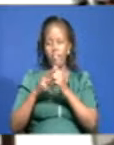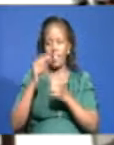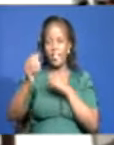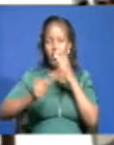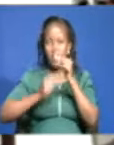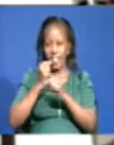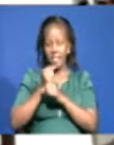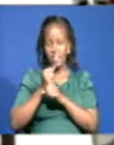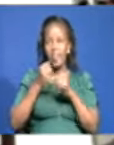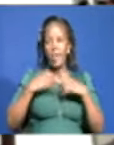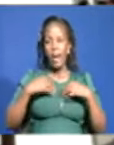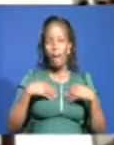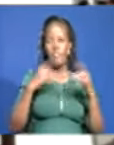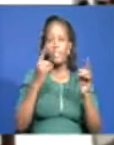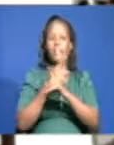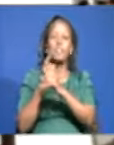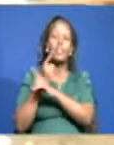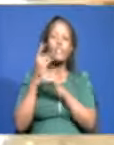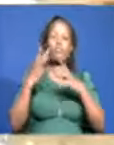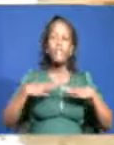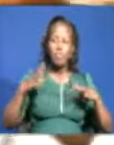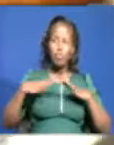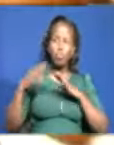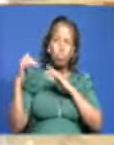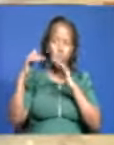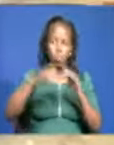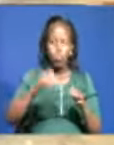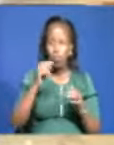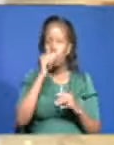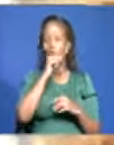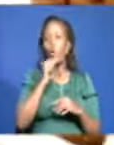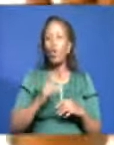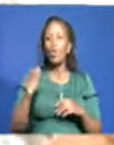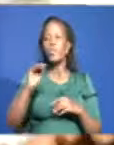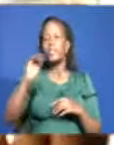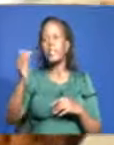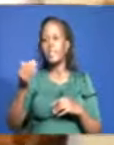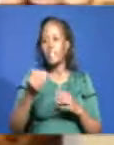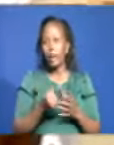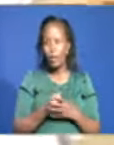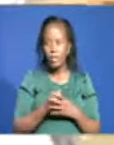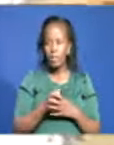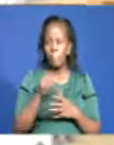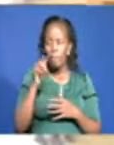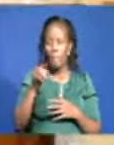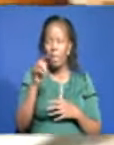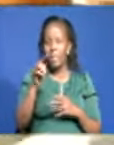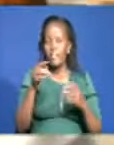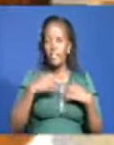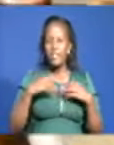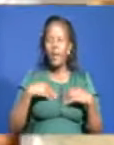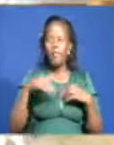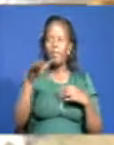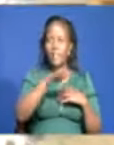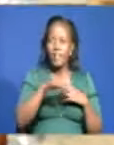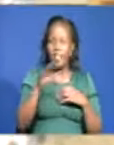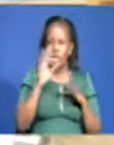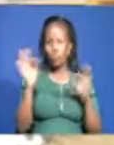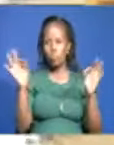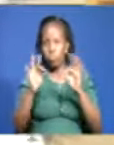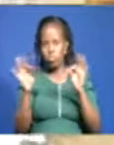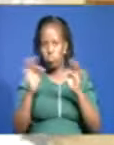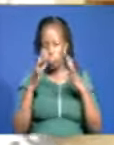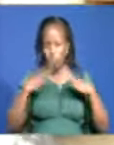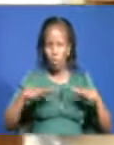stone town in this age and time. Ikimeka historia ya kuweza kustaarabisha watu na watu kufuata mila